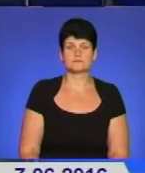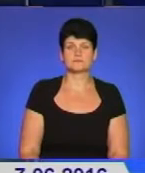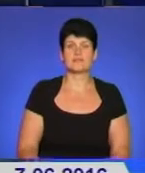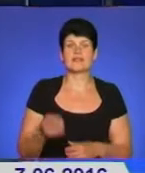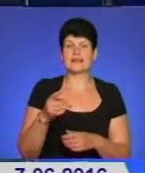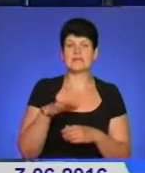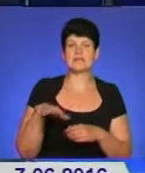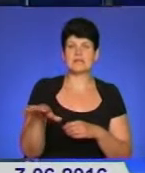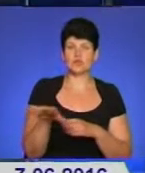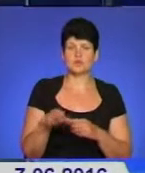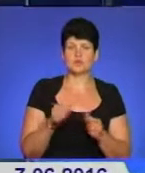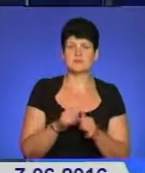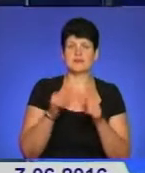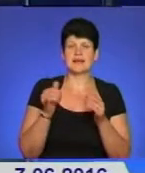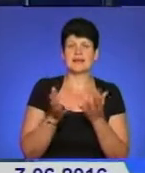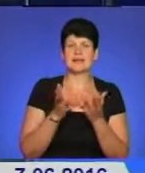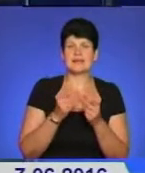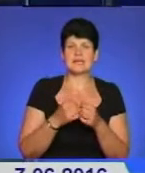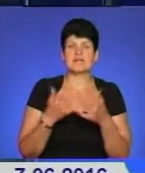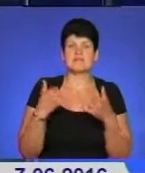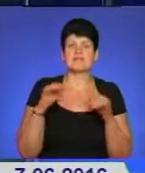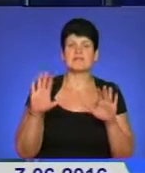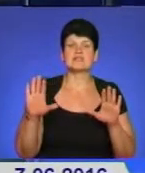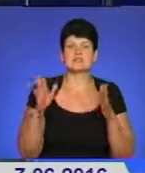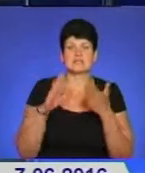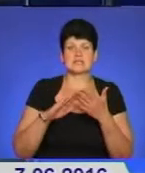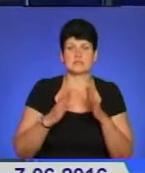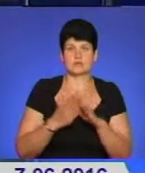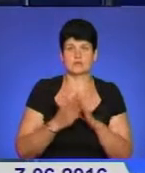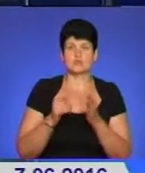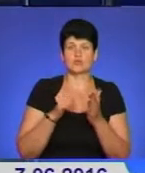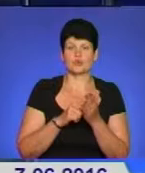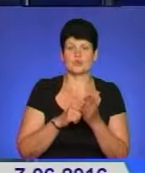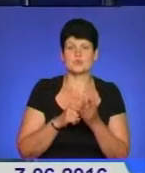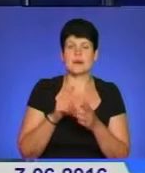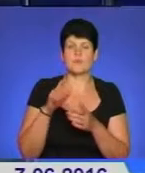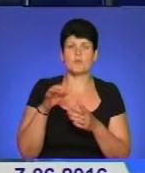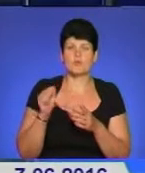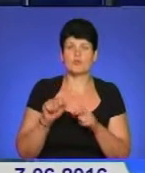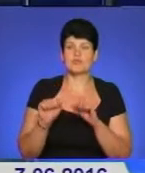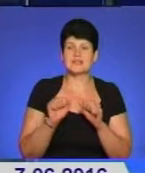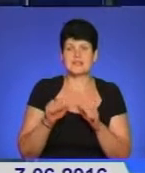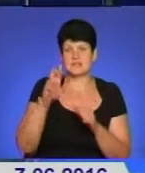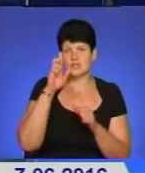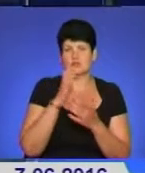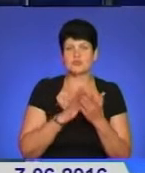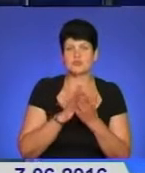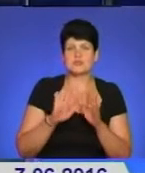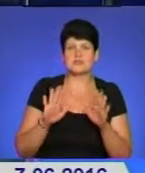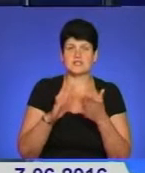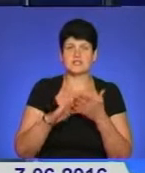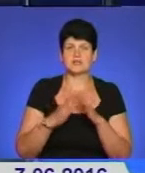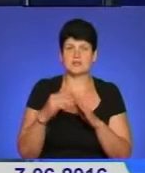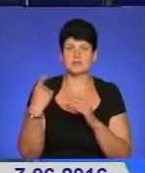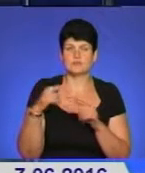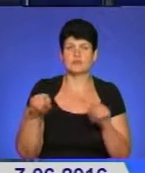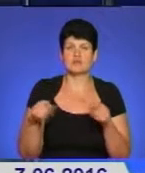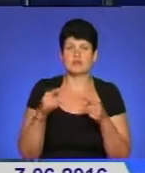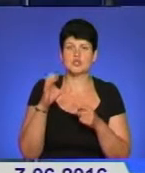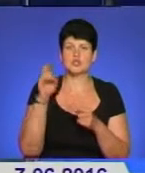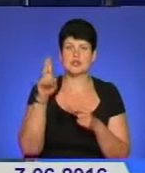На Тернопільщині зросла кількість надзвичайних ситуацій. З метою їх запобігання в управлінні Державної служби надзвичайних ситуацій в області створили